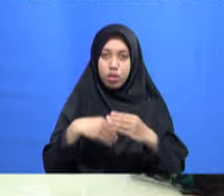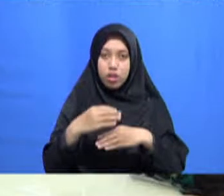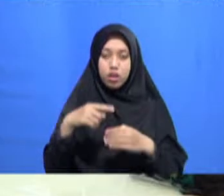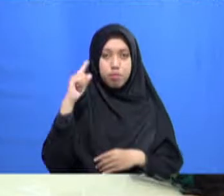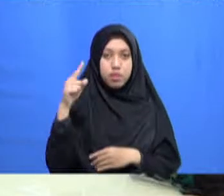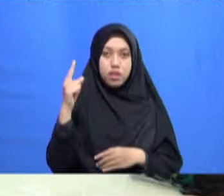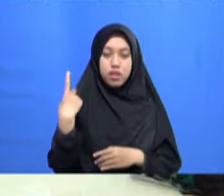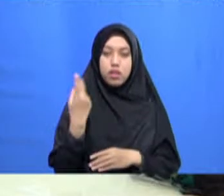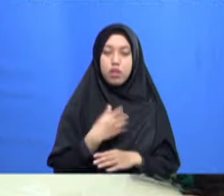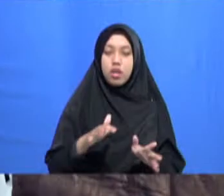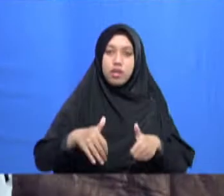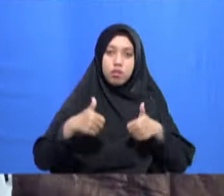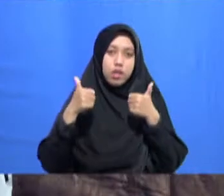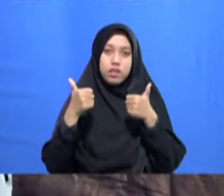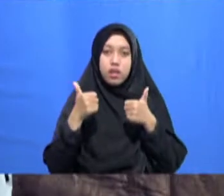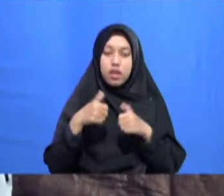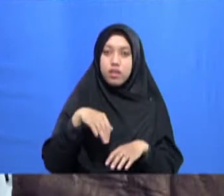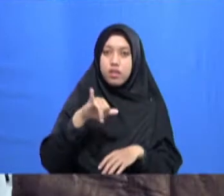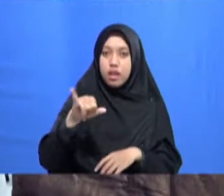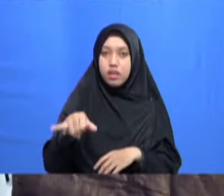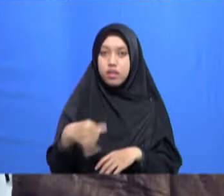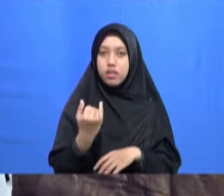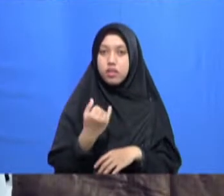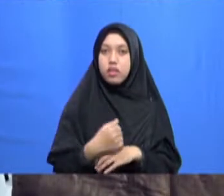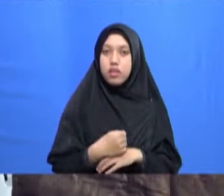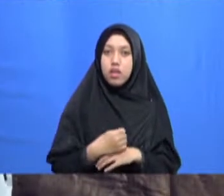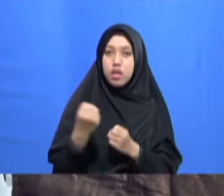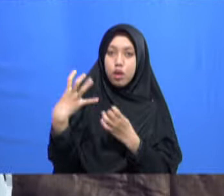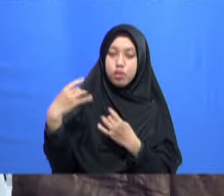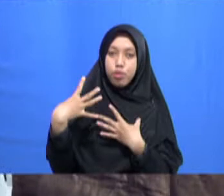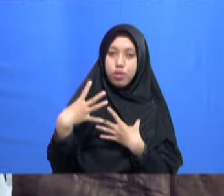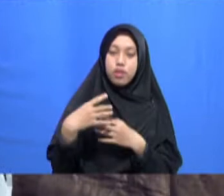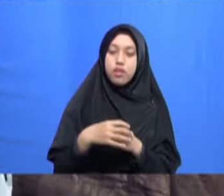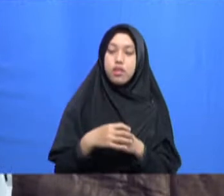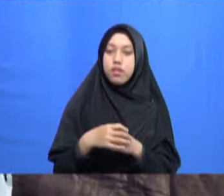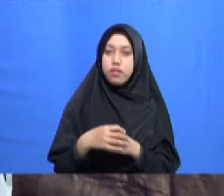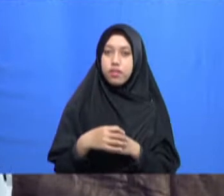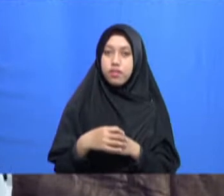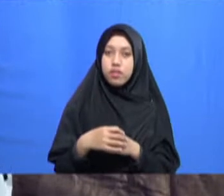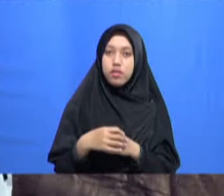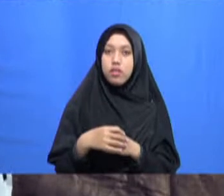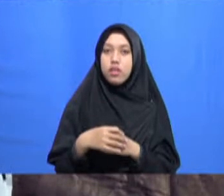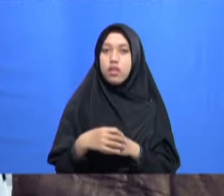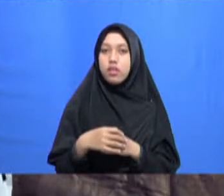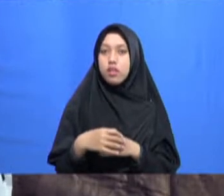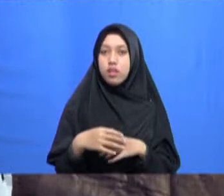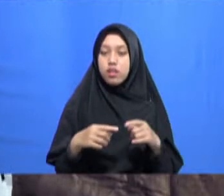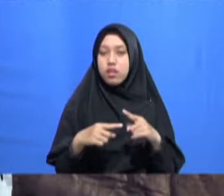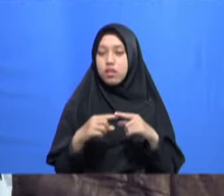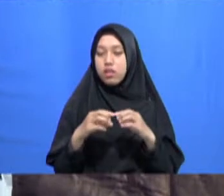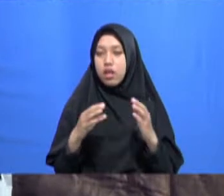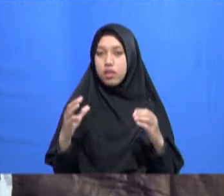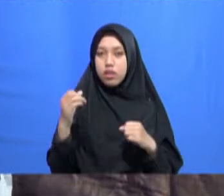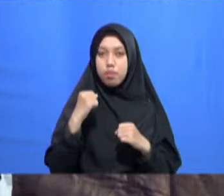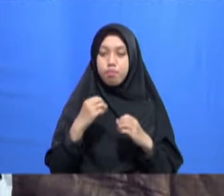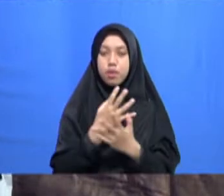dengan sebaik-baiknya, sehingga daya responnya tinggi, daya tangkap persoalan di masyarakatnya tepat,